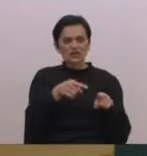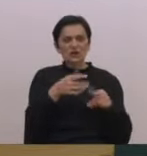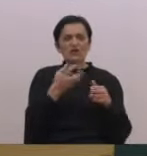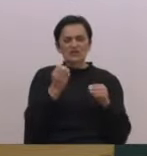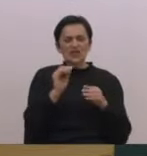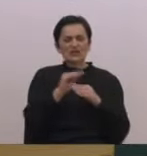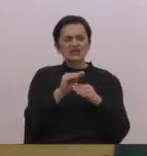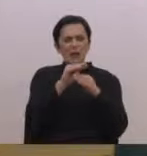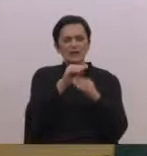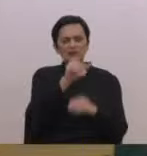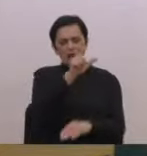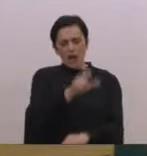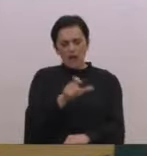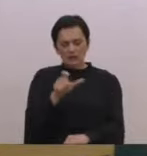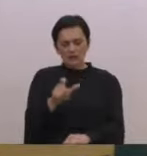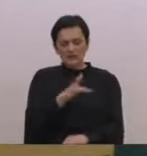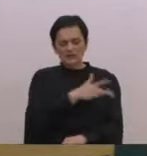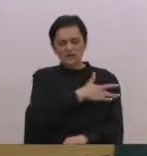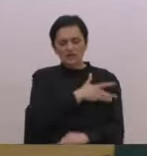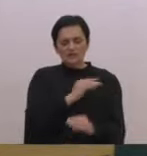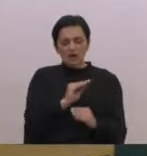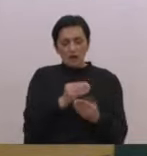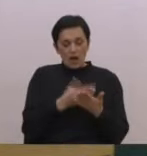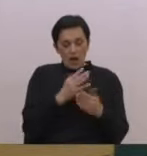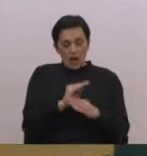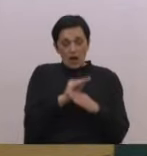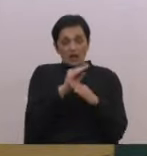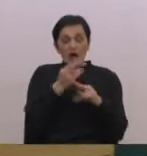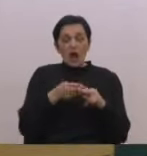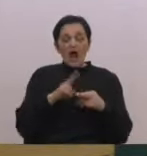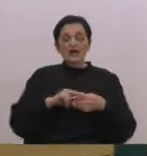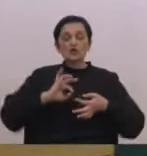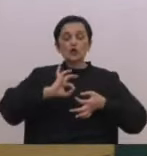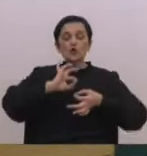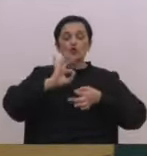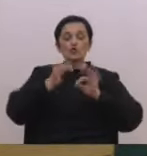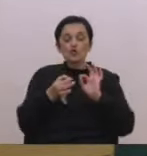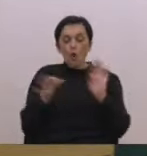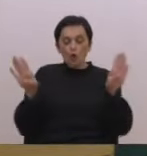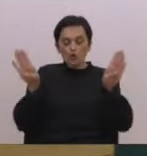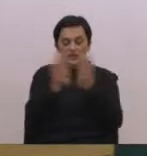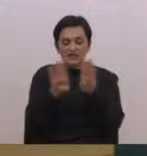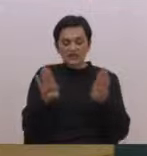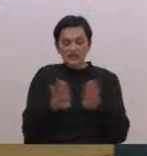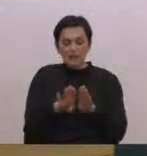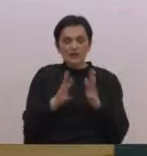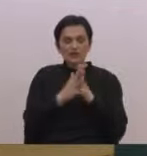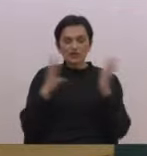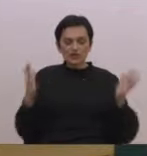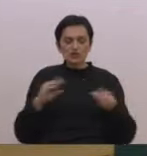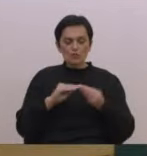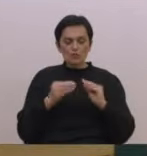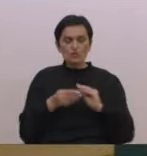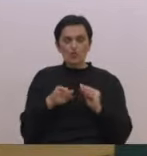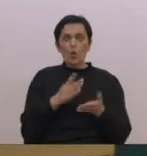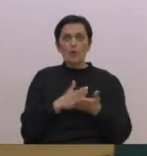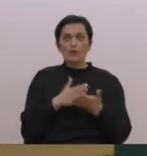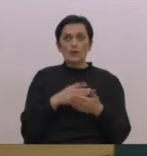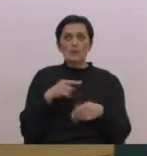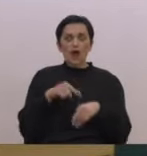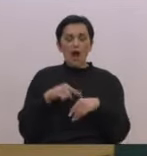დამატებით ამ ადამიანებისთვის სერვის აძვირებს ეს არის კონკრეტული იდენტიფიცირებული ძალიან დიდი პრობლემები რომელიც